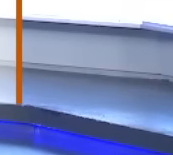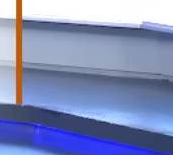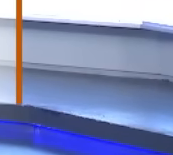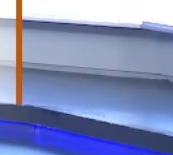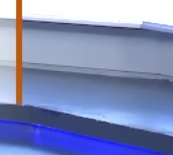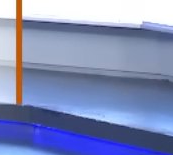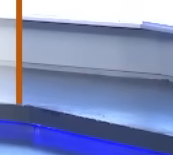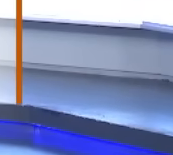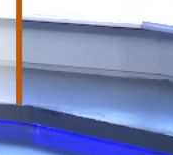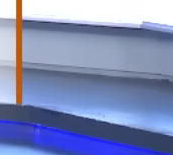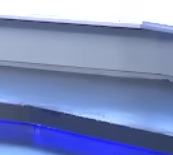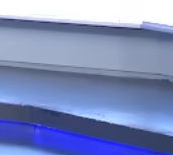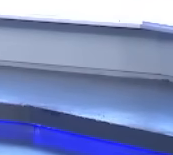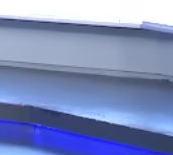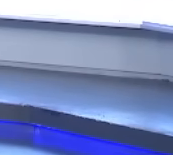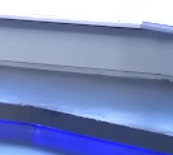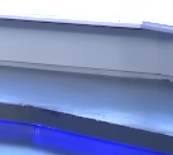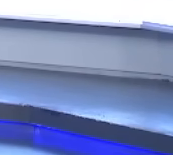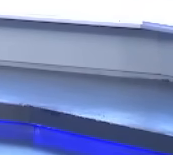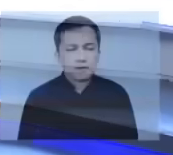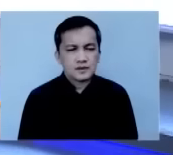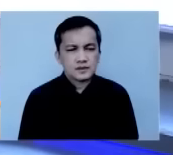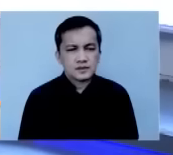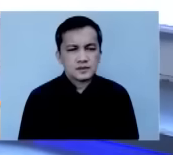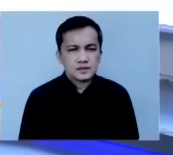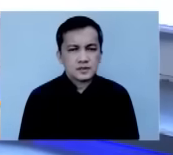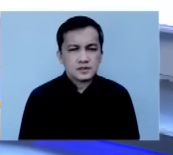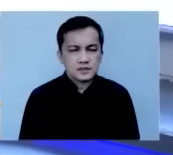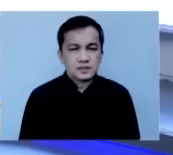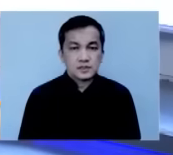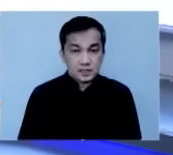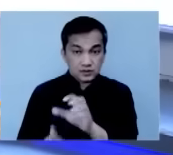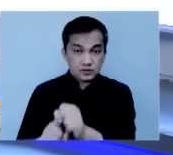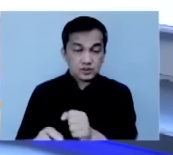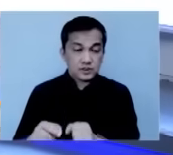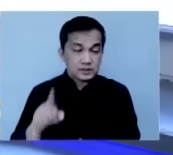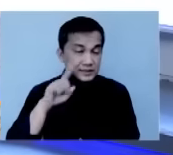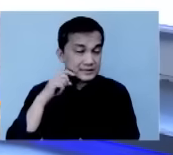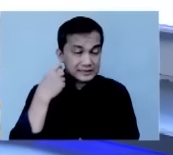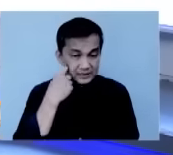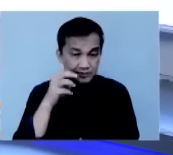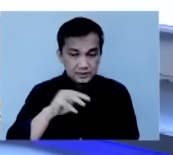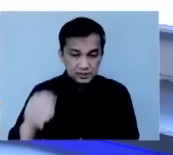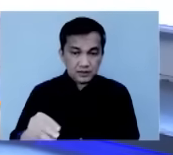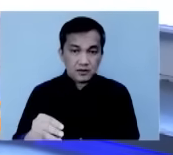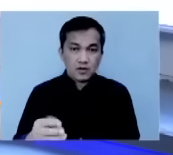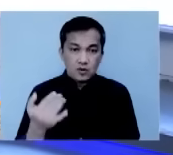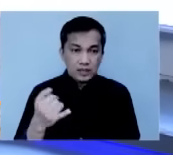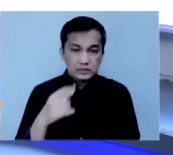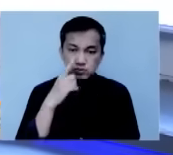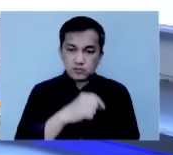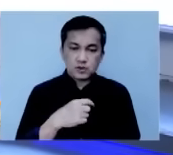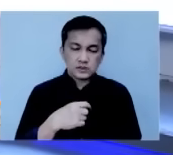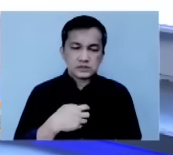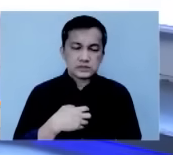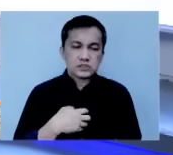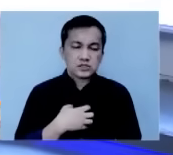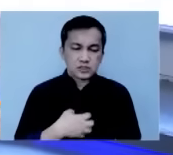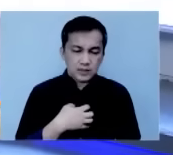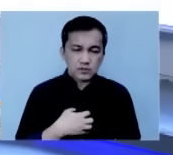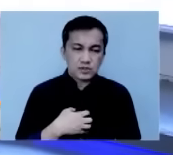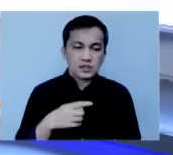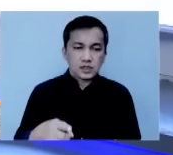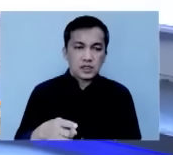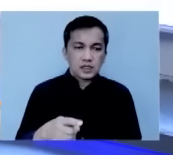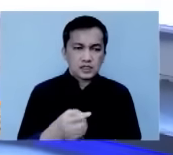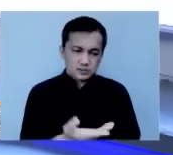Arestado ang isang transgender woman sa Maynila matapos ireklamo ng sextortion. Nang blackmail umano siya ng isang lalaking